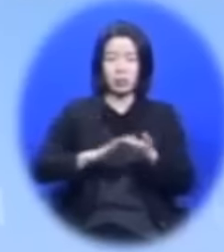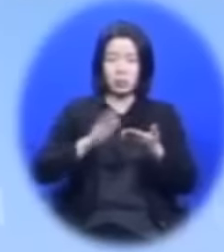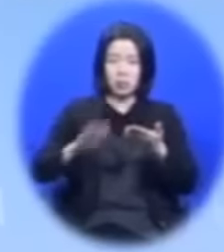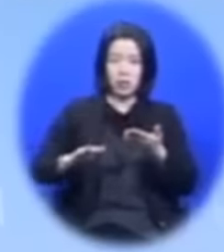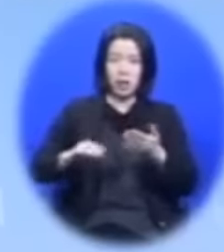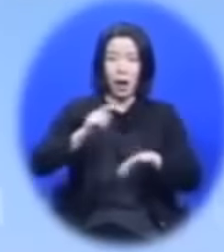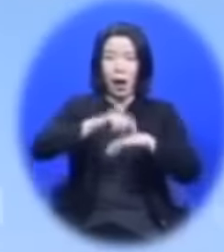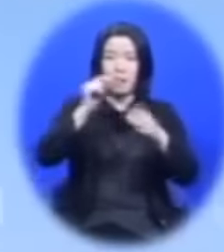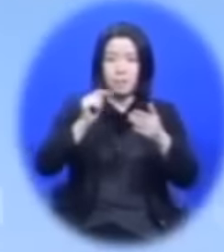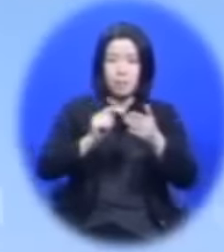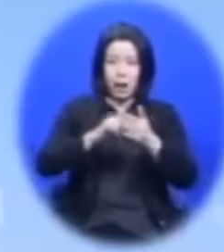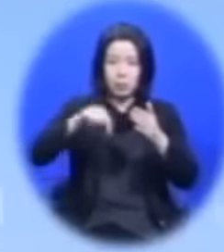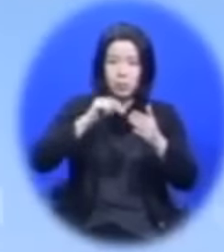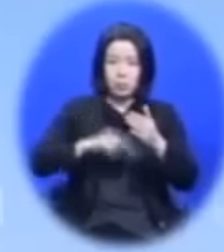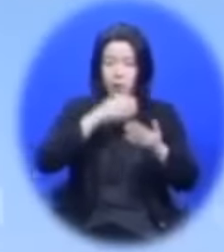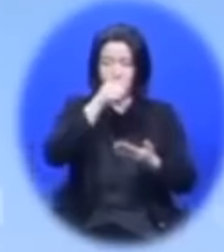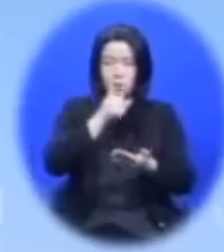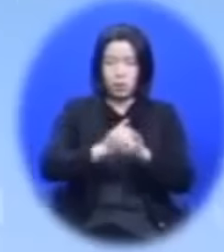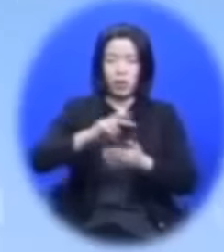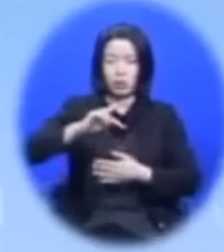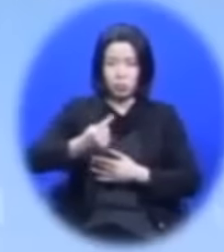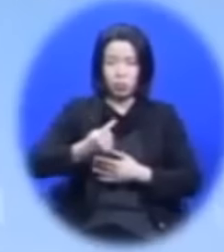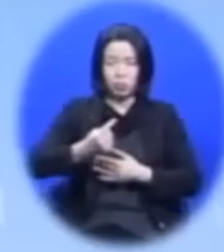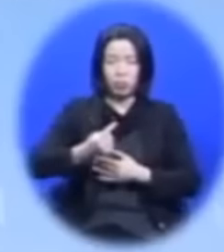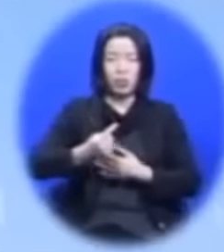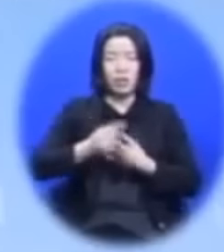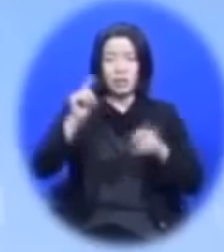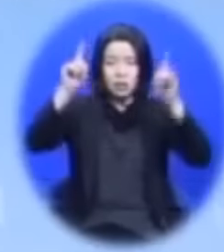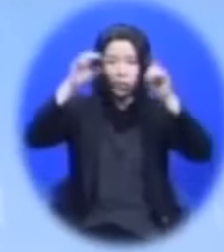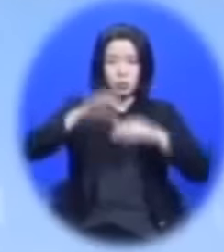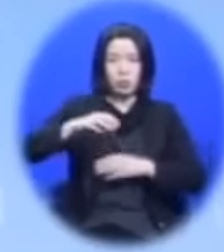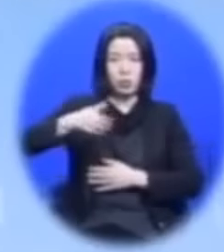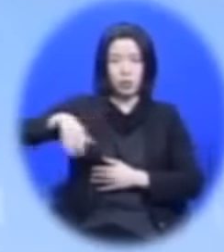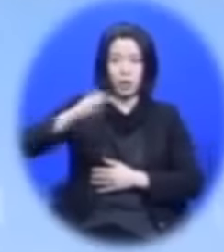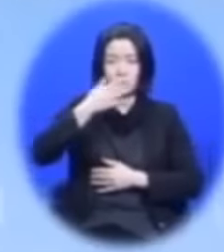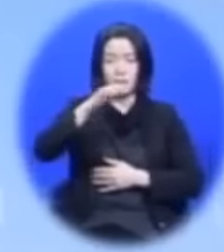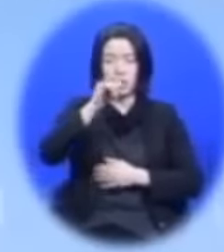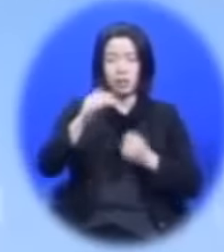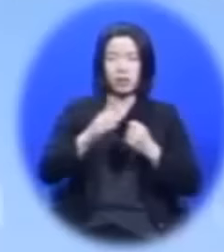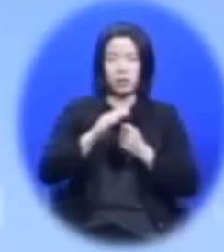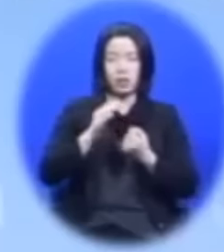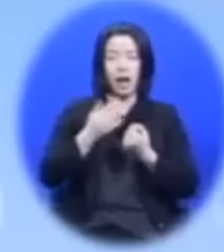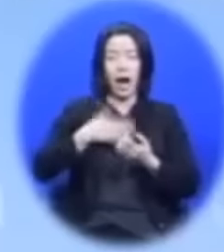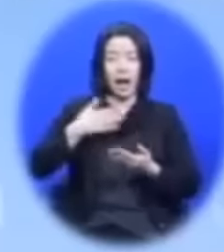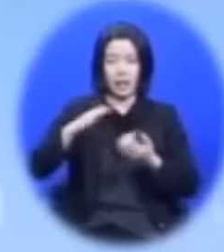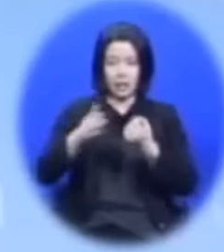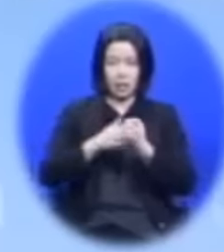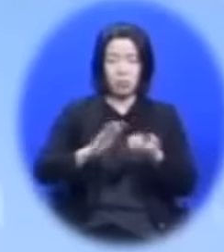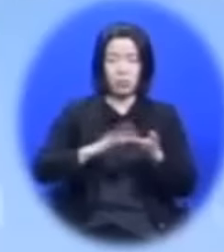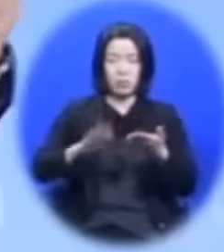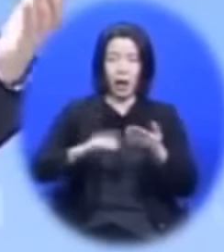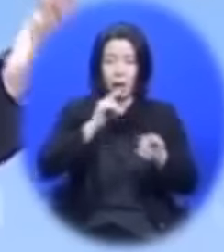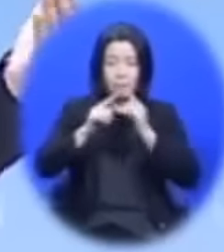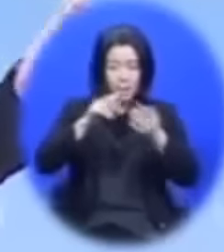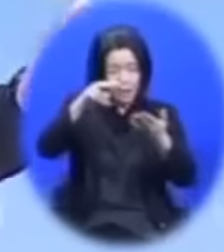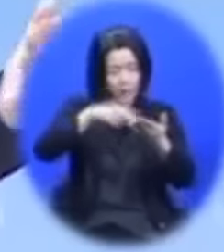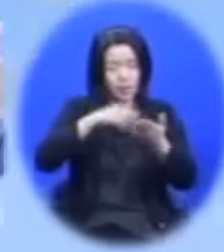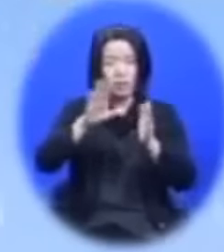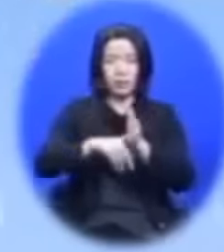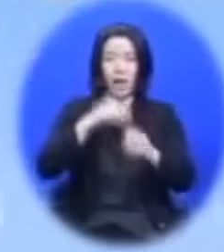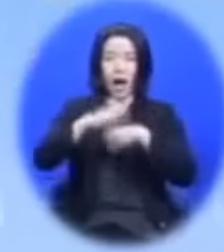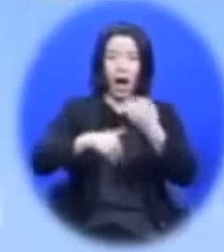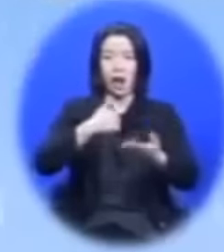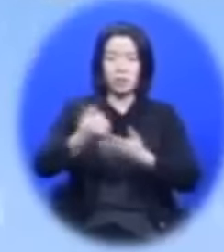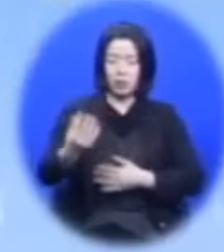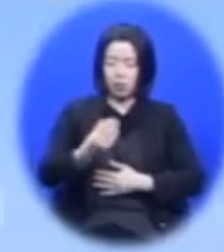마음으로 짓는 죄만 가지고도 지옥 간다는 것을 그가 알았기 때문이에요. 그가 말씀을 읽으면서 하나님의 거룩함을